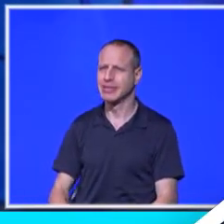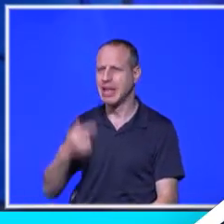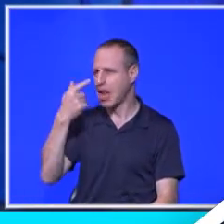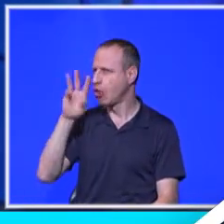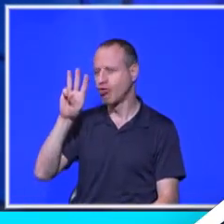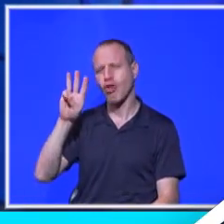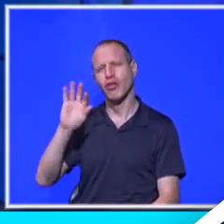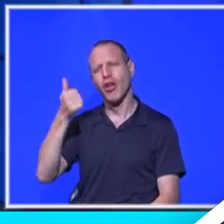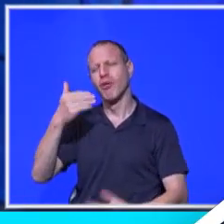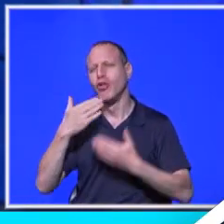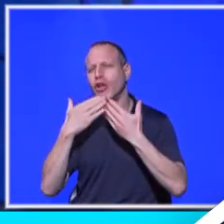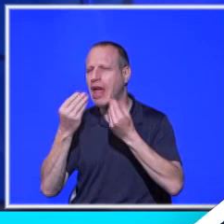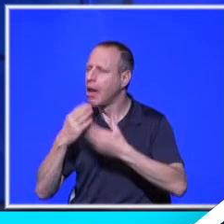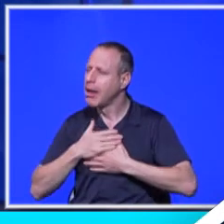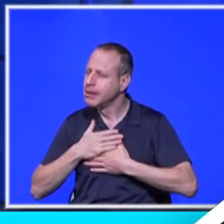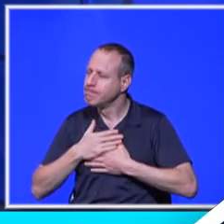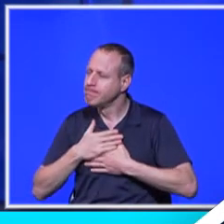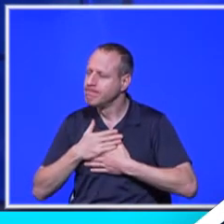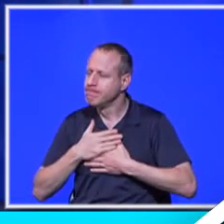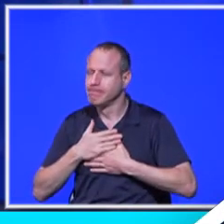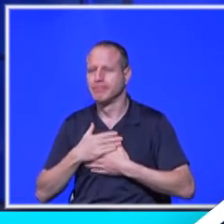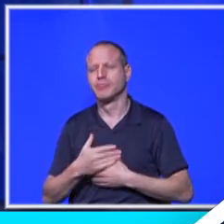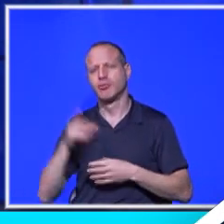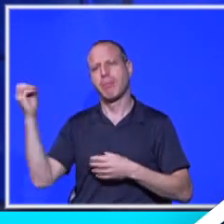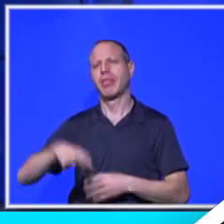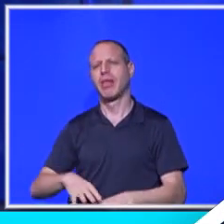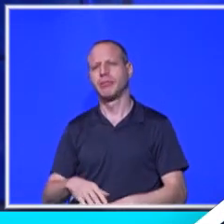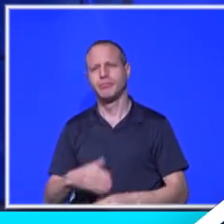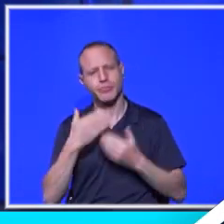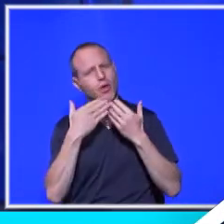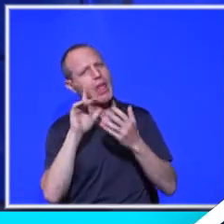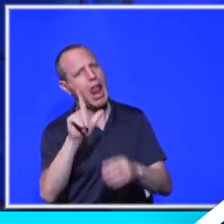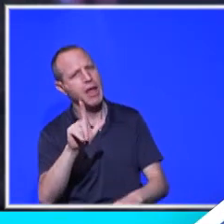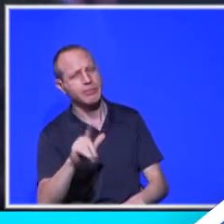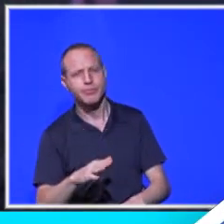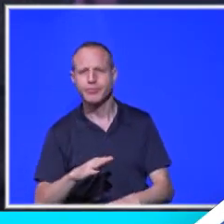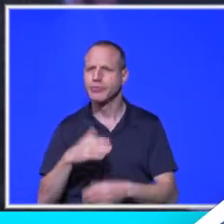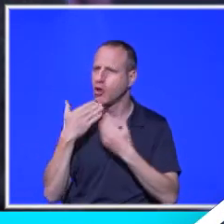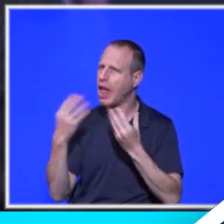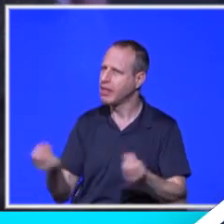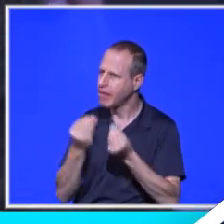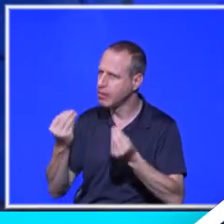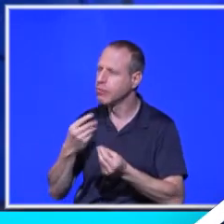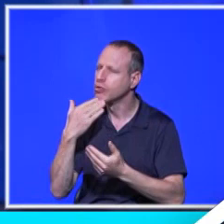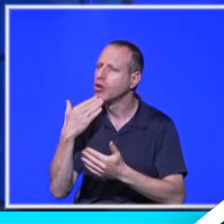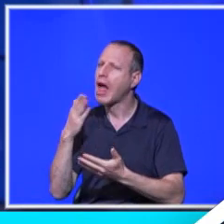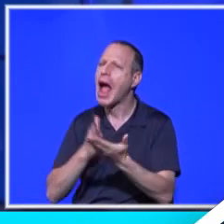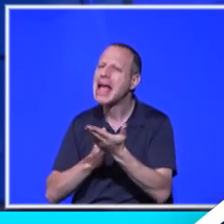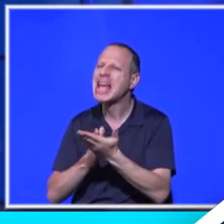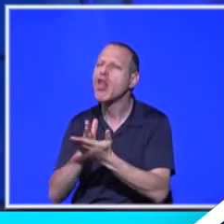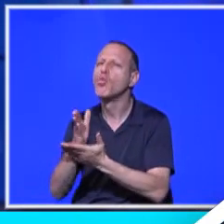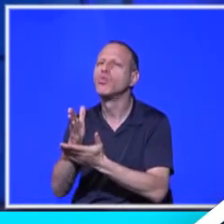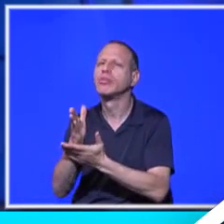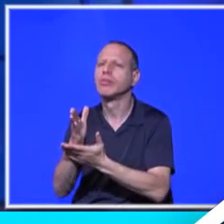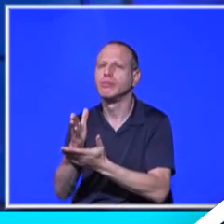גלעד שרון, קודם כל תודה רבה לך שהגעת. תודה לך. תודה רבה לך על הדברים, תודה רבה לך על הכנות. זאת אומרת,